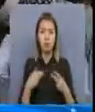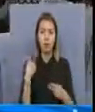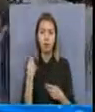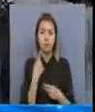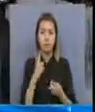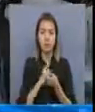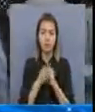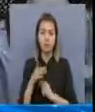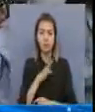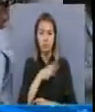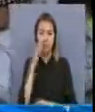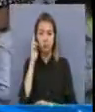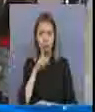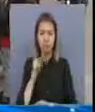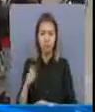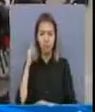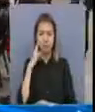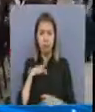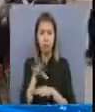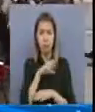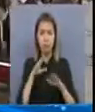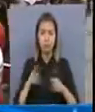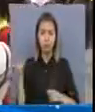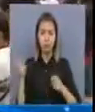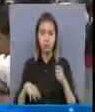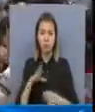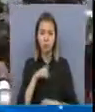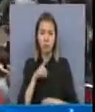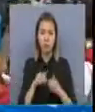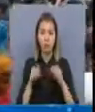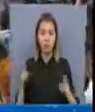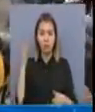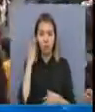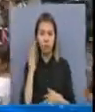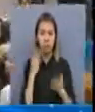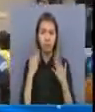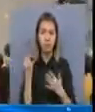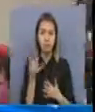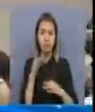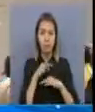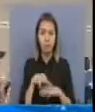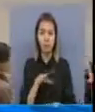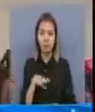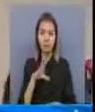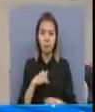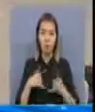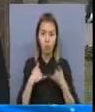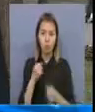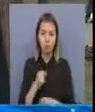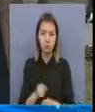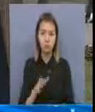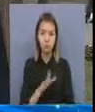бірінші ауысымына оқушылар Қазақстанның түкпір-түкпірінен жиналыпты. Мұнда балалар жазғы демалыстарын қызықты өткізу үшін барлық жағдай